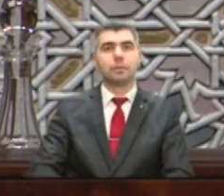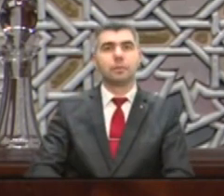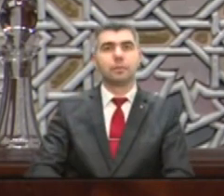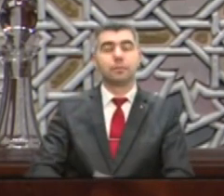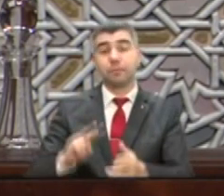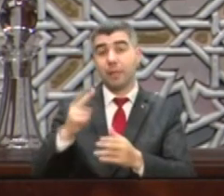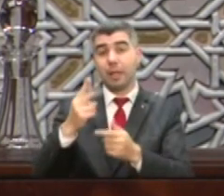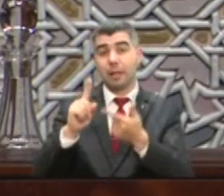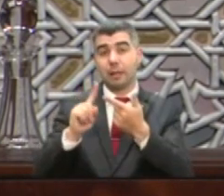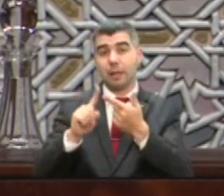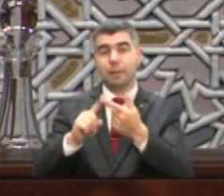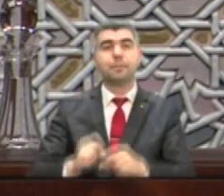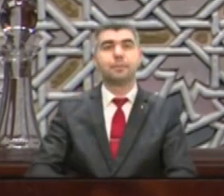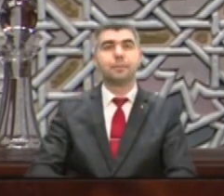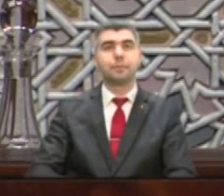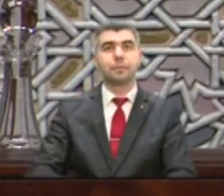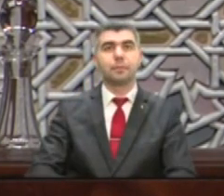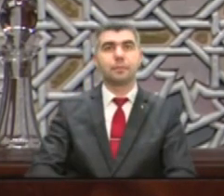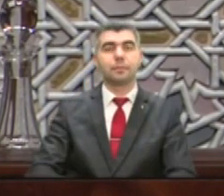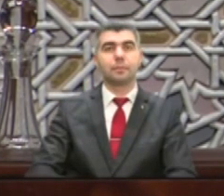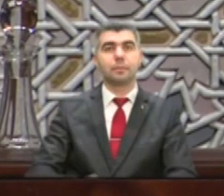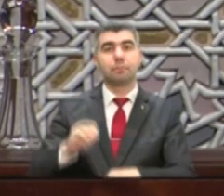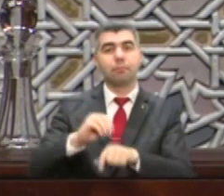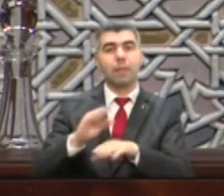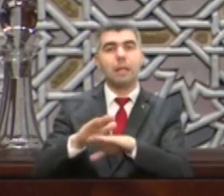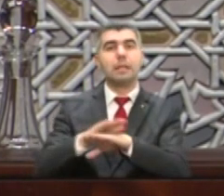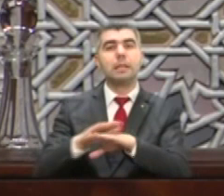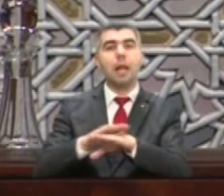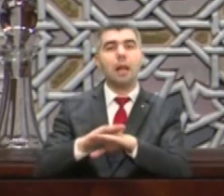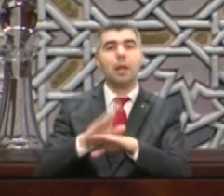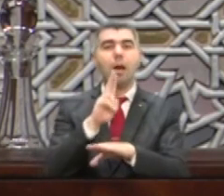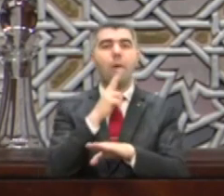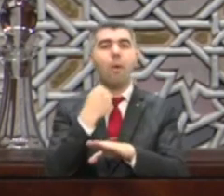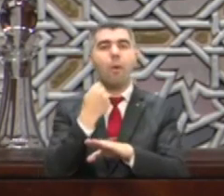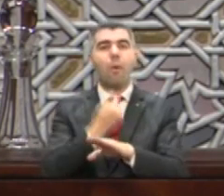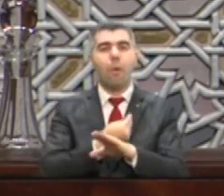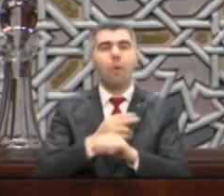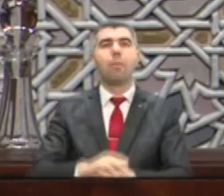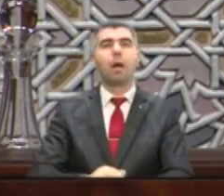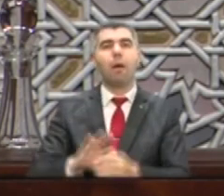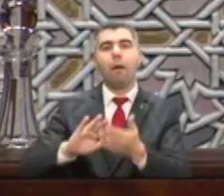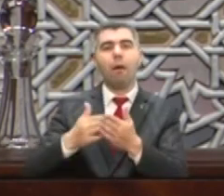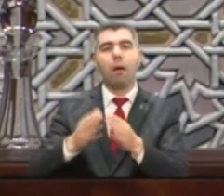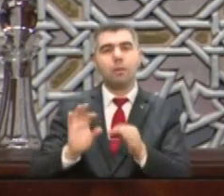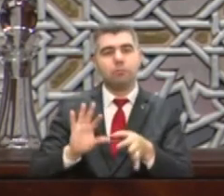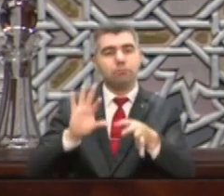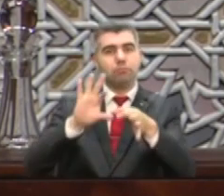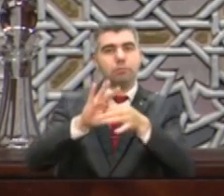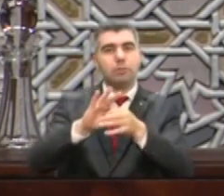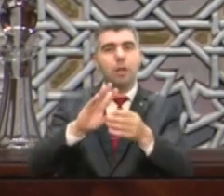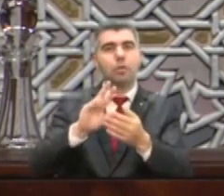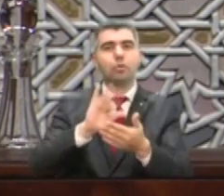2019، والثاني يتعلق بموضوع السياسة العامة للحكومة الخاصة بإدماج الشباب.